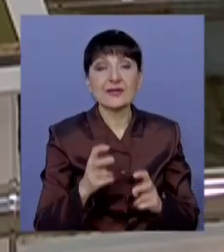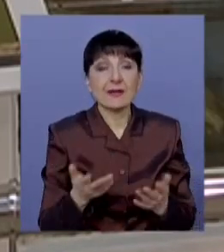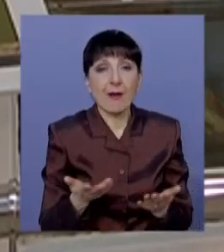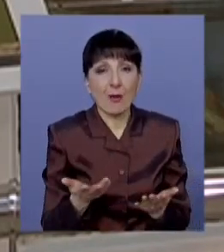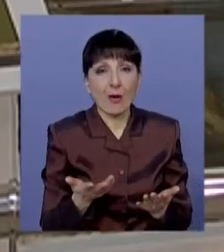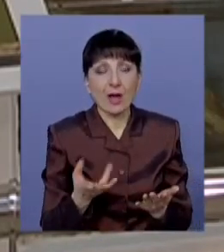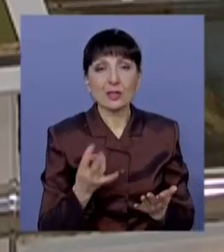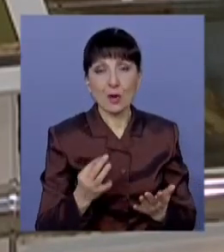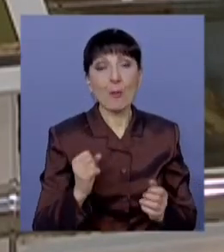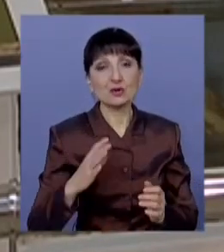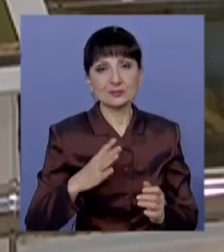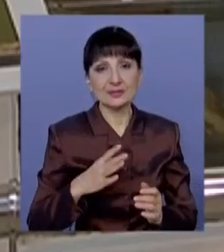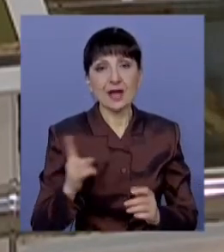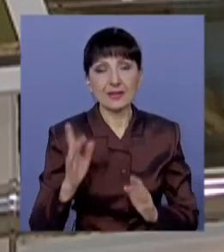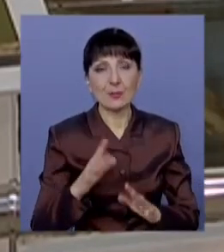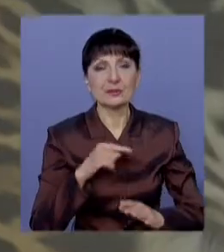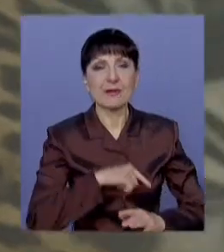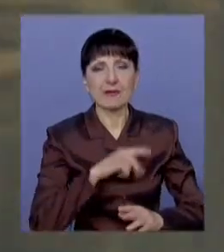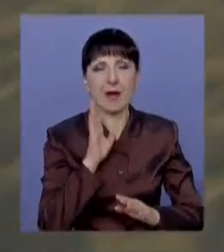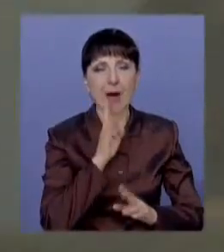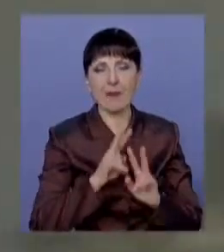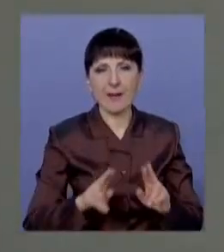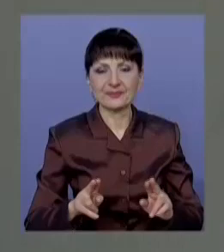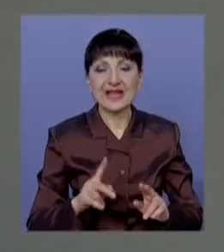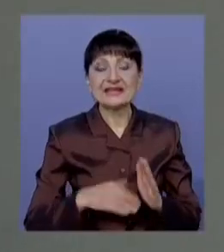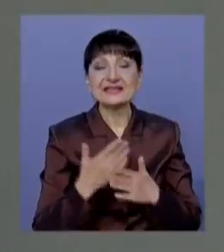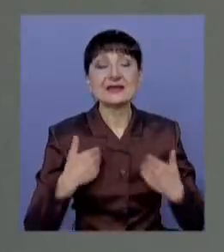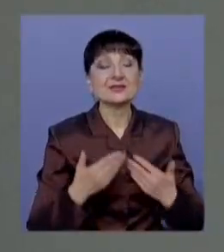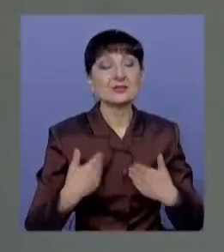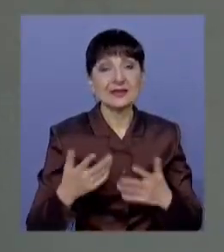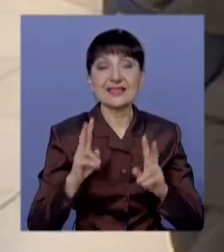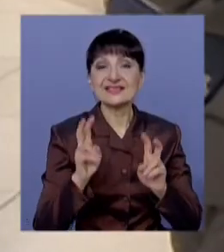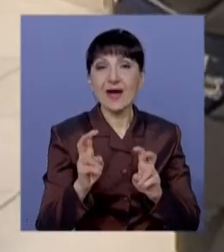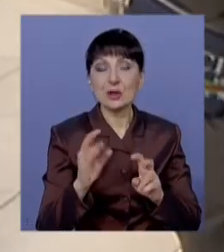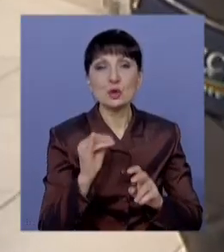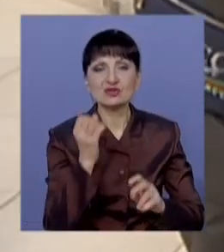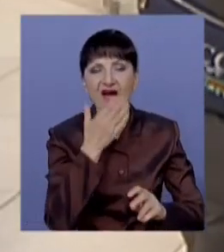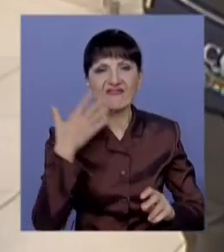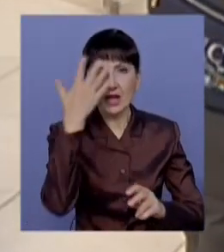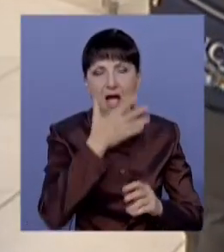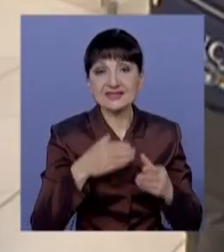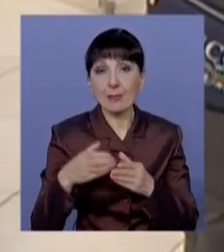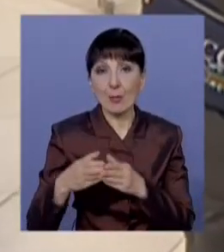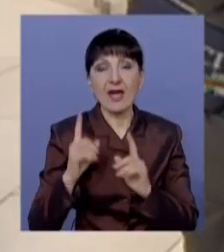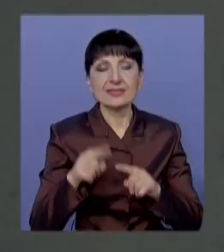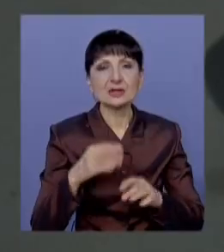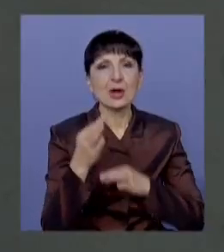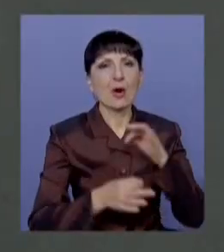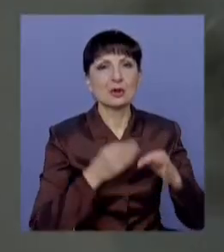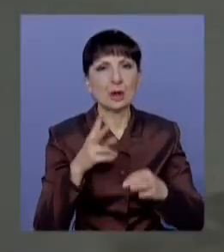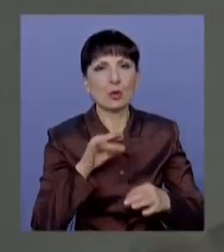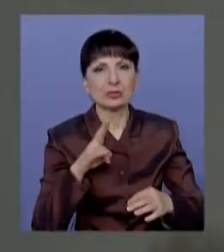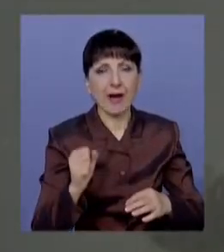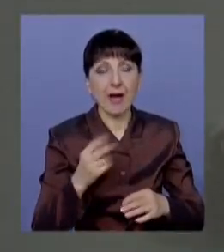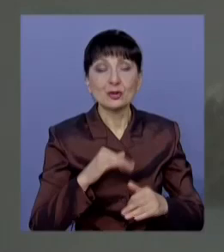сказать, но, скорее всего, она будет характером маму. Среди поступивших предложений – название южноафриканских племен и даже спутник Земли. Но в итоге